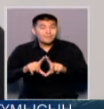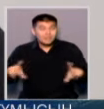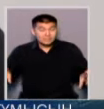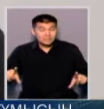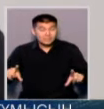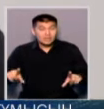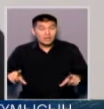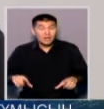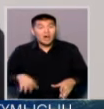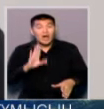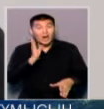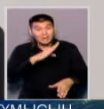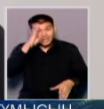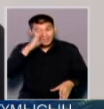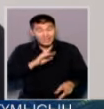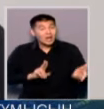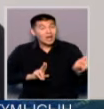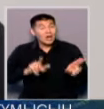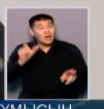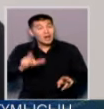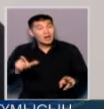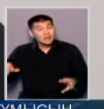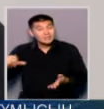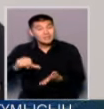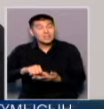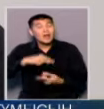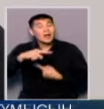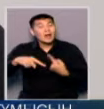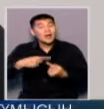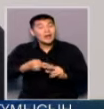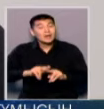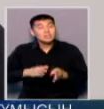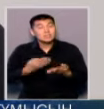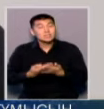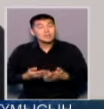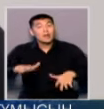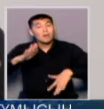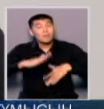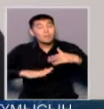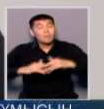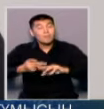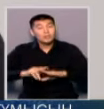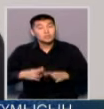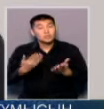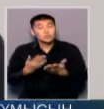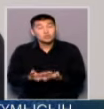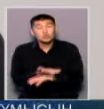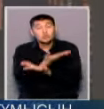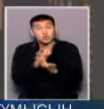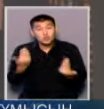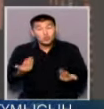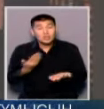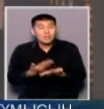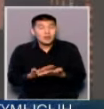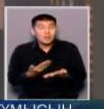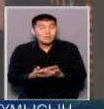деңгейіне, ата-аналарға, талапкерлерге кәсіби бағыттау, кәсіби бағалау бір құралы жоқ.